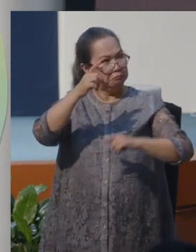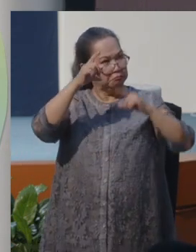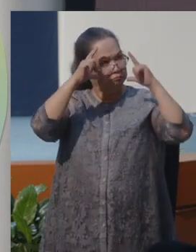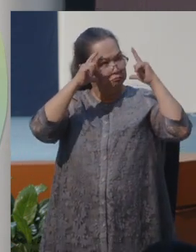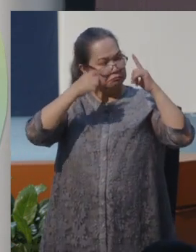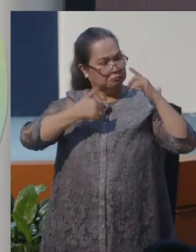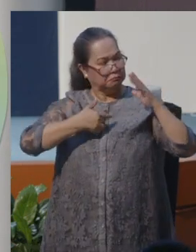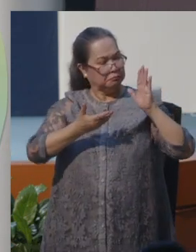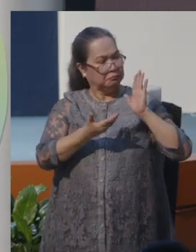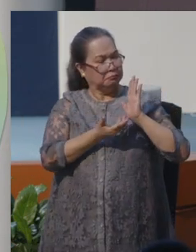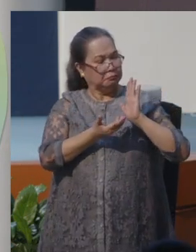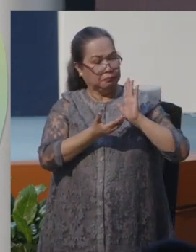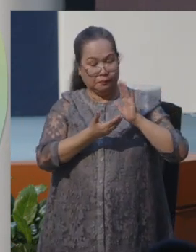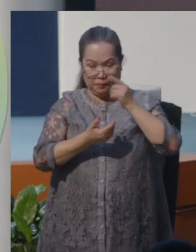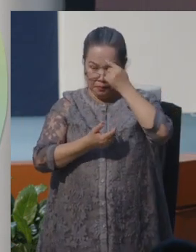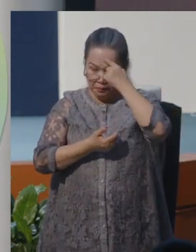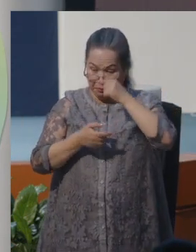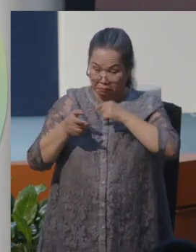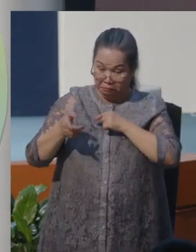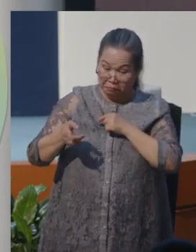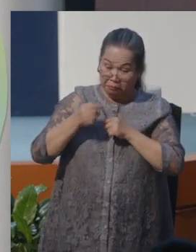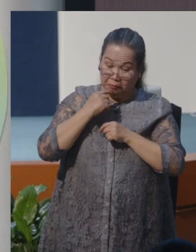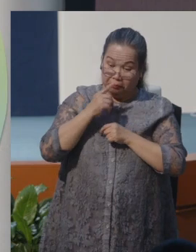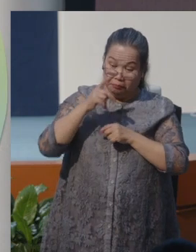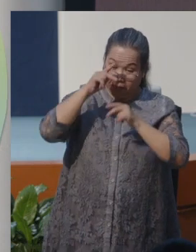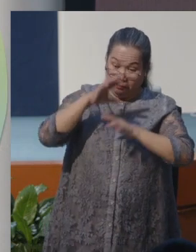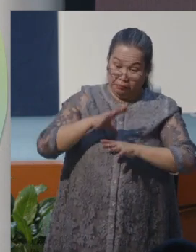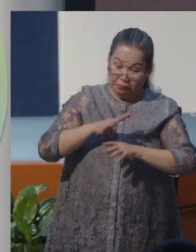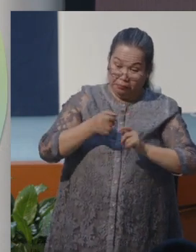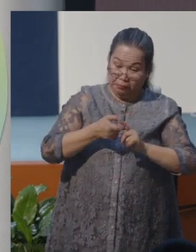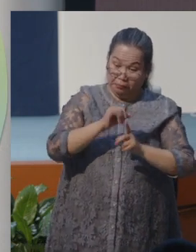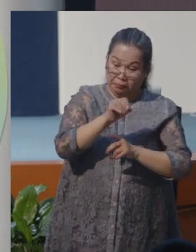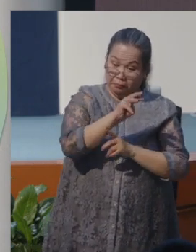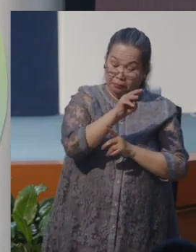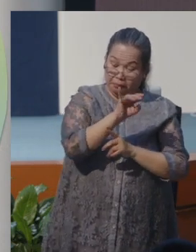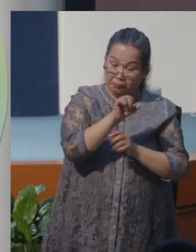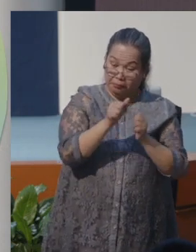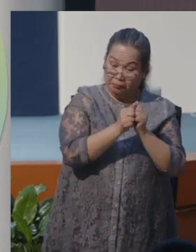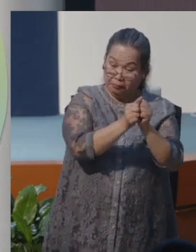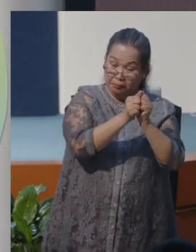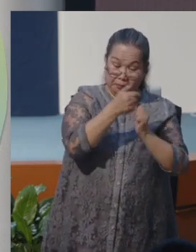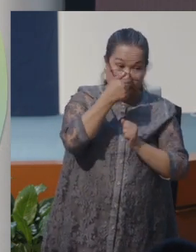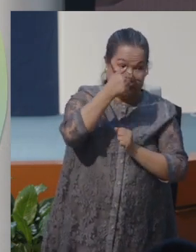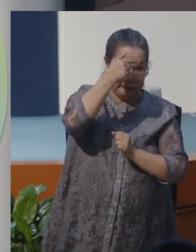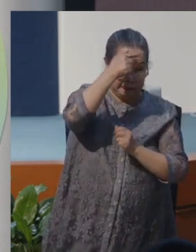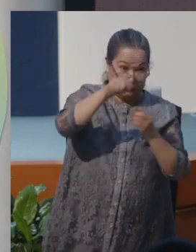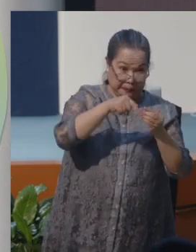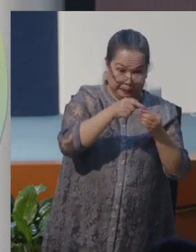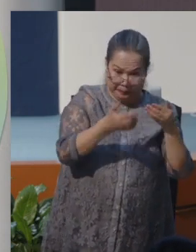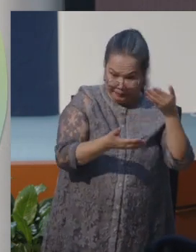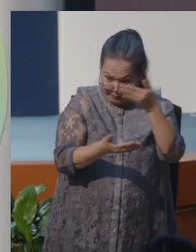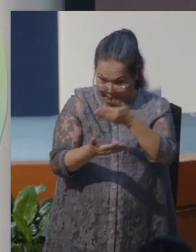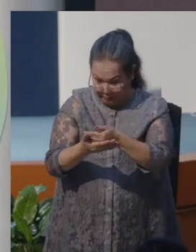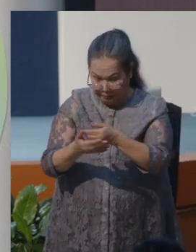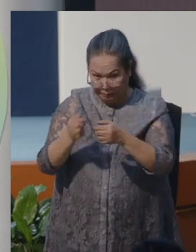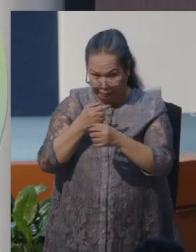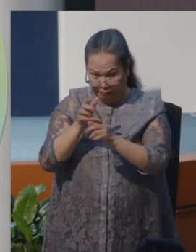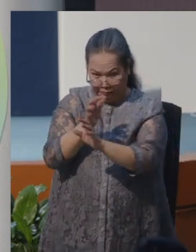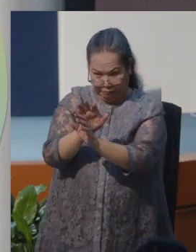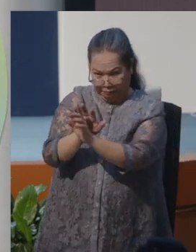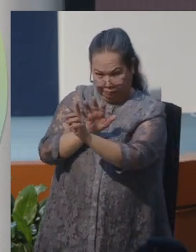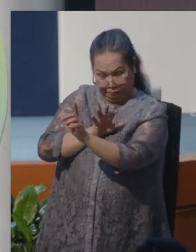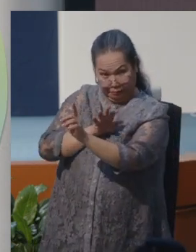condemned. For before certain men came from James, he was eating with the Gentiles, but when they came, he drew back